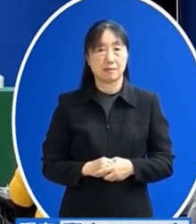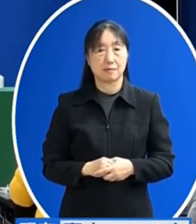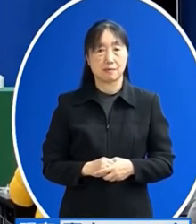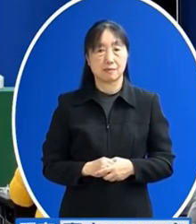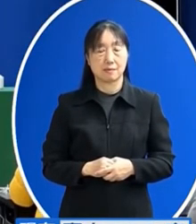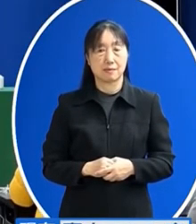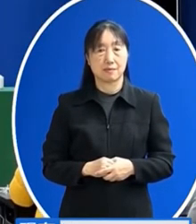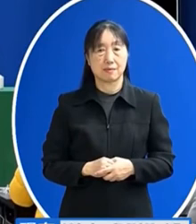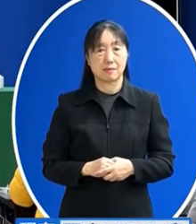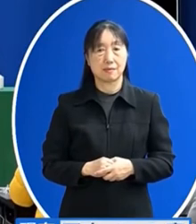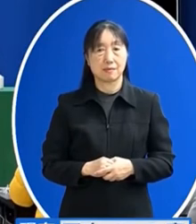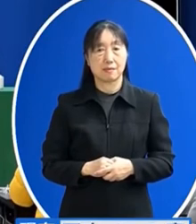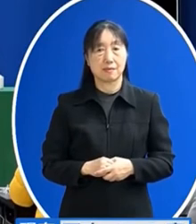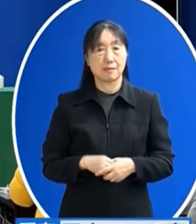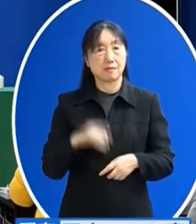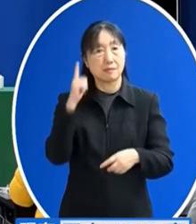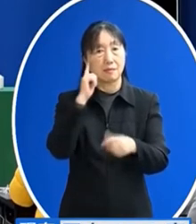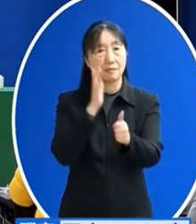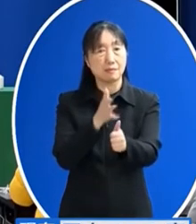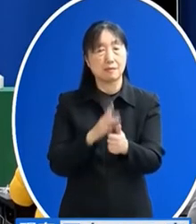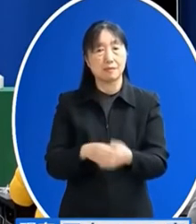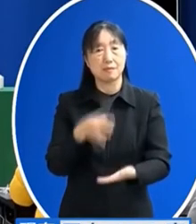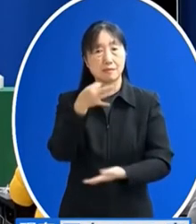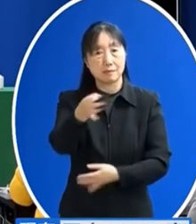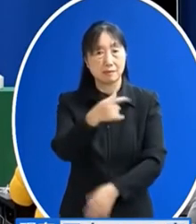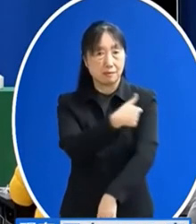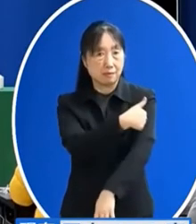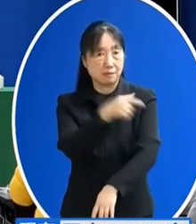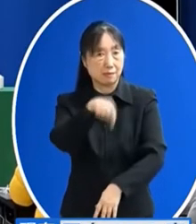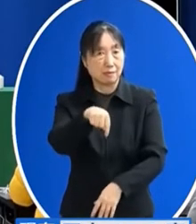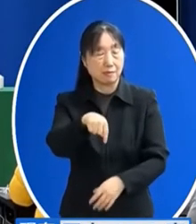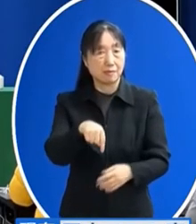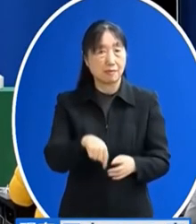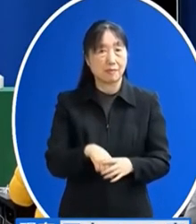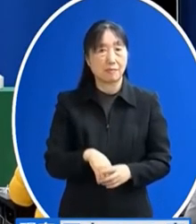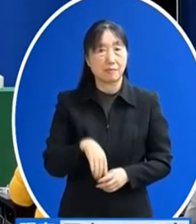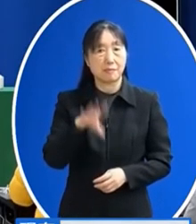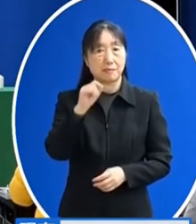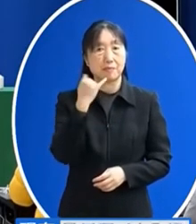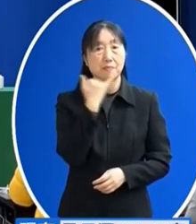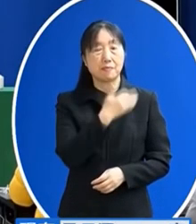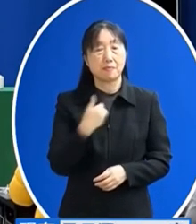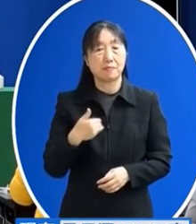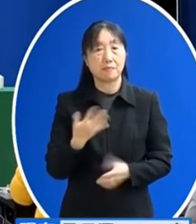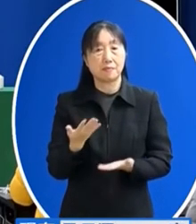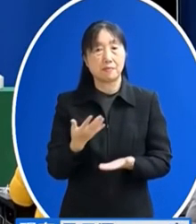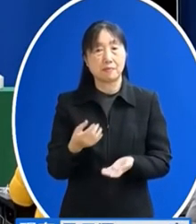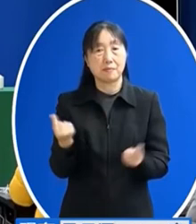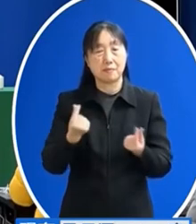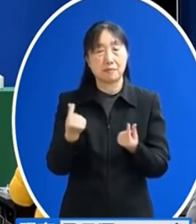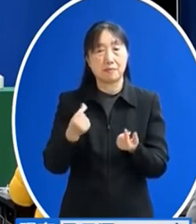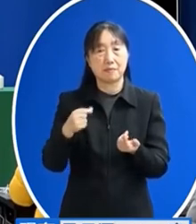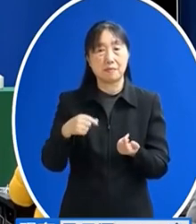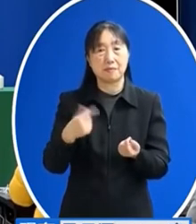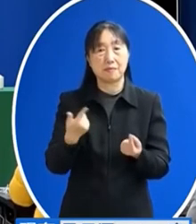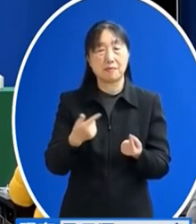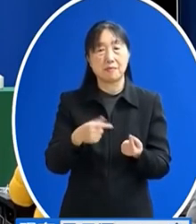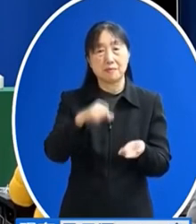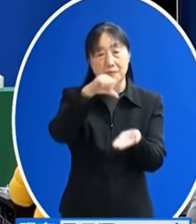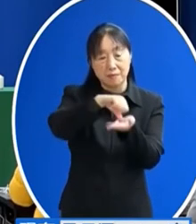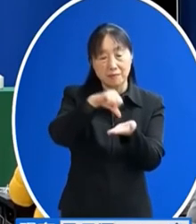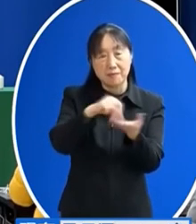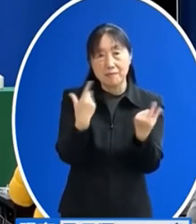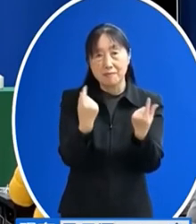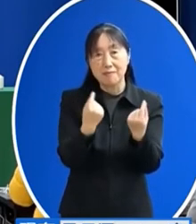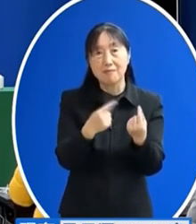我请报，请问，我请问那个购买疫苗是不是有可能像种子种苗那样，就是买来以后再重新培